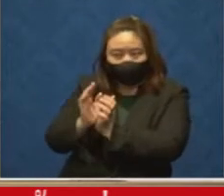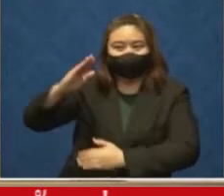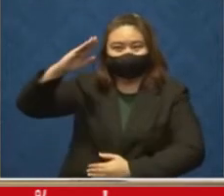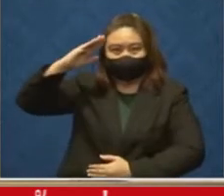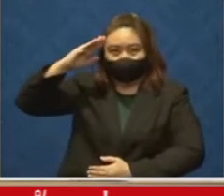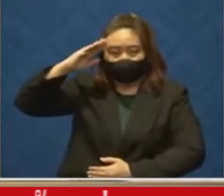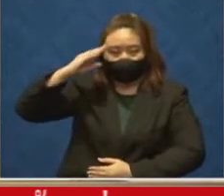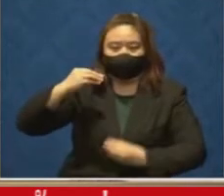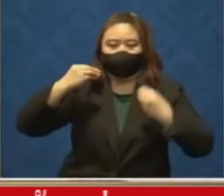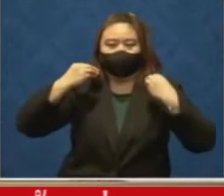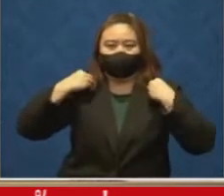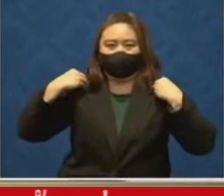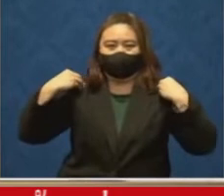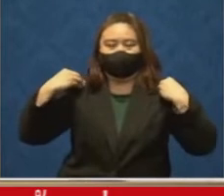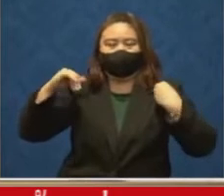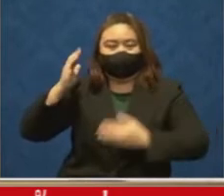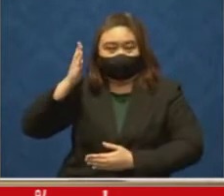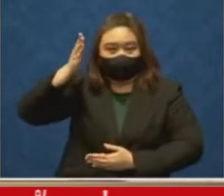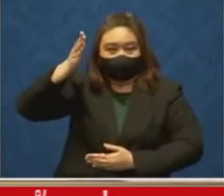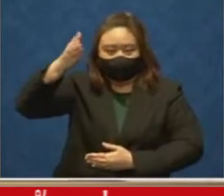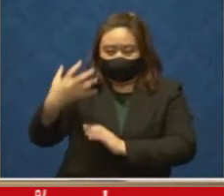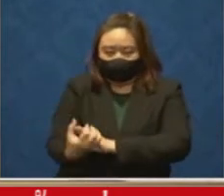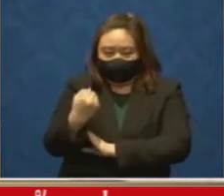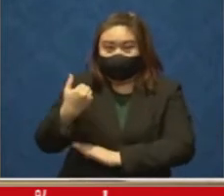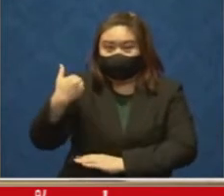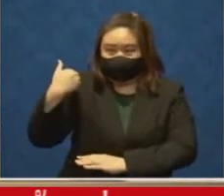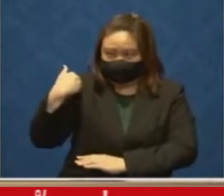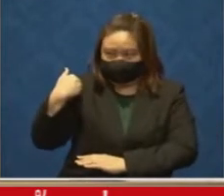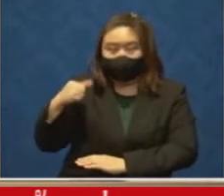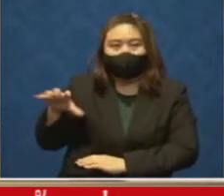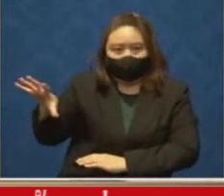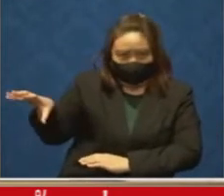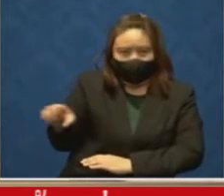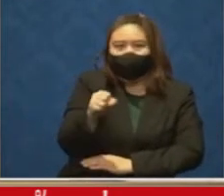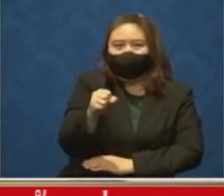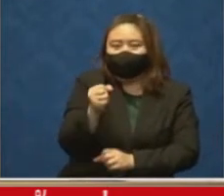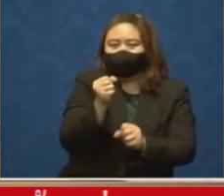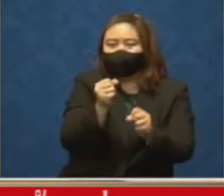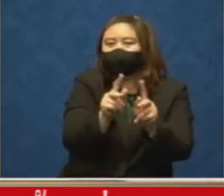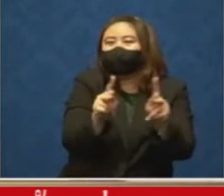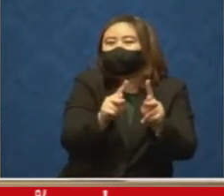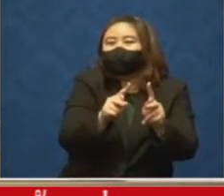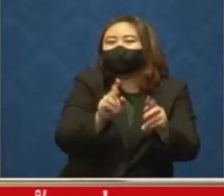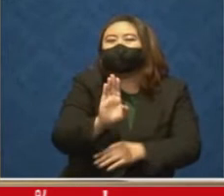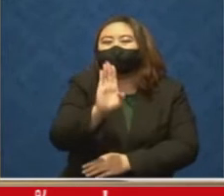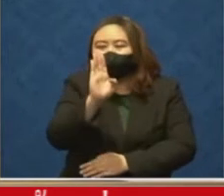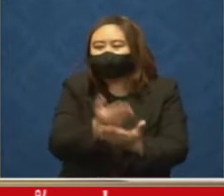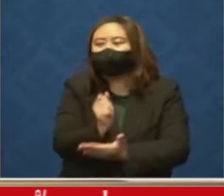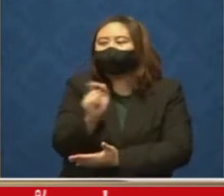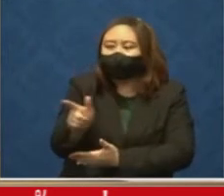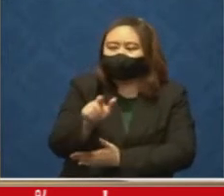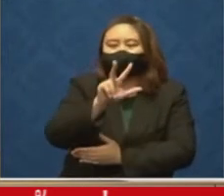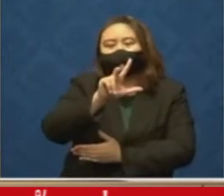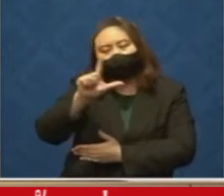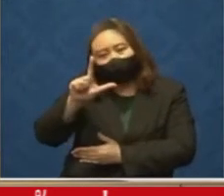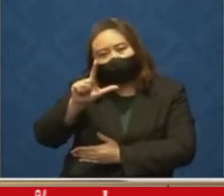วดที่กำลงมีดาวรุ่ง จะได้เป็นผู้มอำนามอีทิภท predictiveนเมืองเอามาเป็ปออตก็รับเงินส